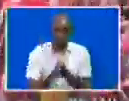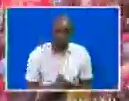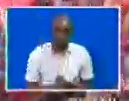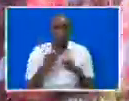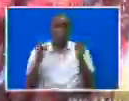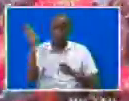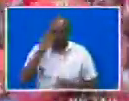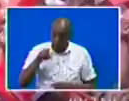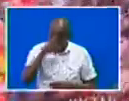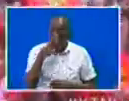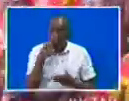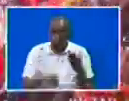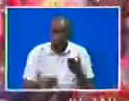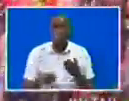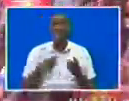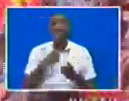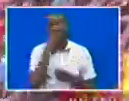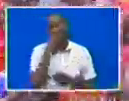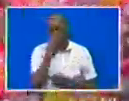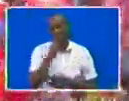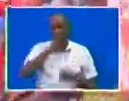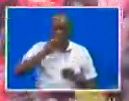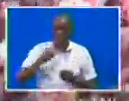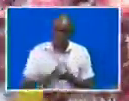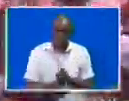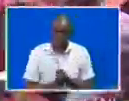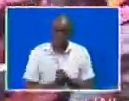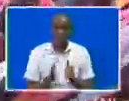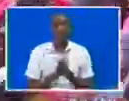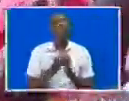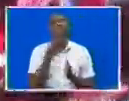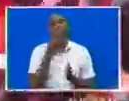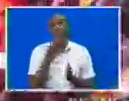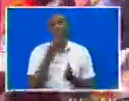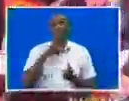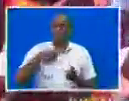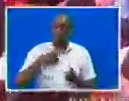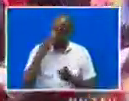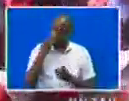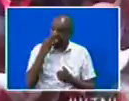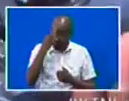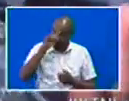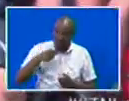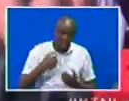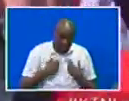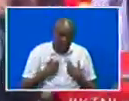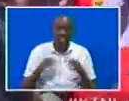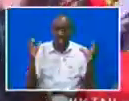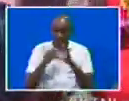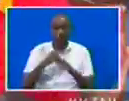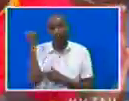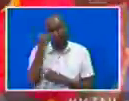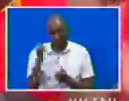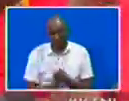Rais akiahidi kutoa shilingi milioni 500 juu ya shilingi bilioni 3 zilizotolewa mwaka jana kufufua kampuni ya